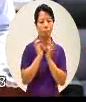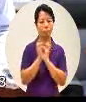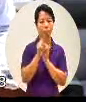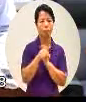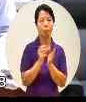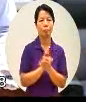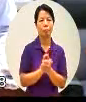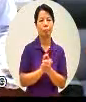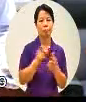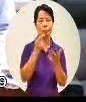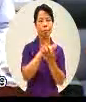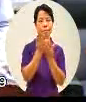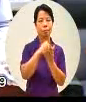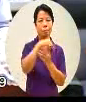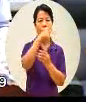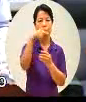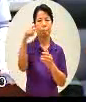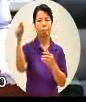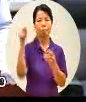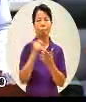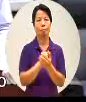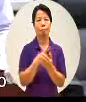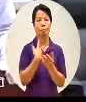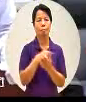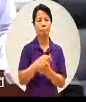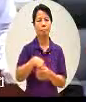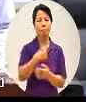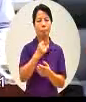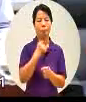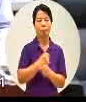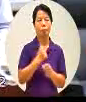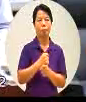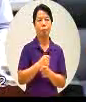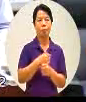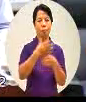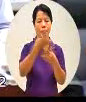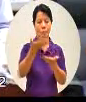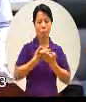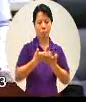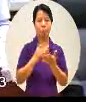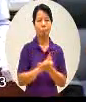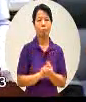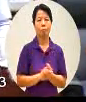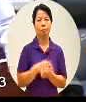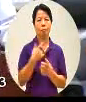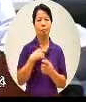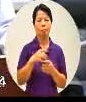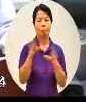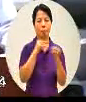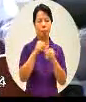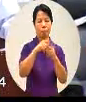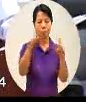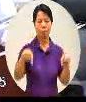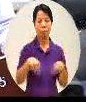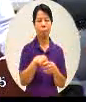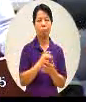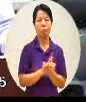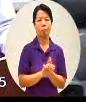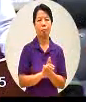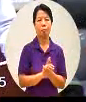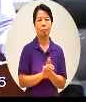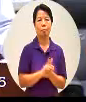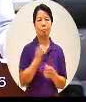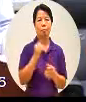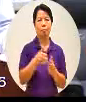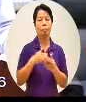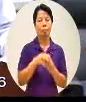用什么线形图啦、啊，用分析表吼、哦，佮赶紧做一份资料给我。啊，这个资料要做，爱安怎？